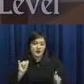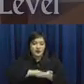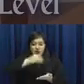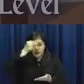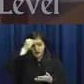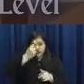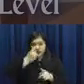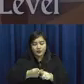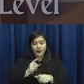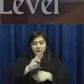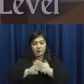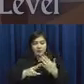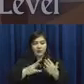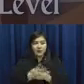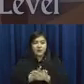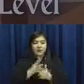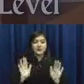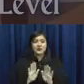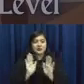ka na, magpapay nga.